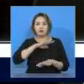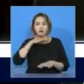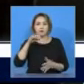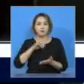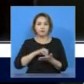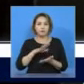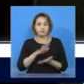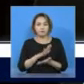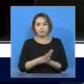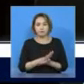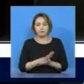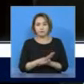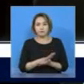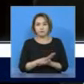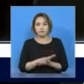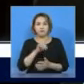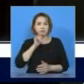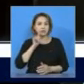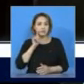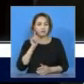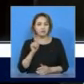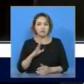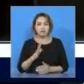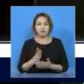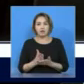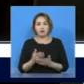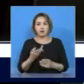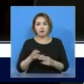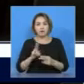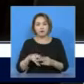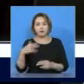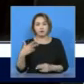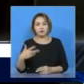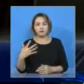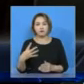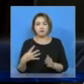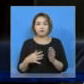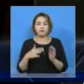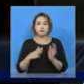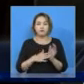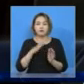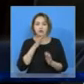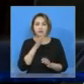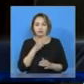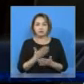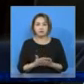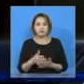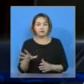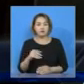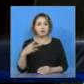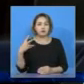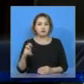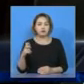отырған жас аралығы ол 30-39 жас болды. Қалып отыр, барлығы